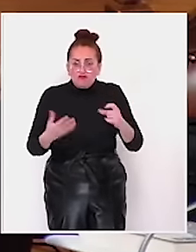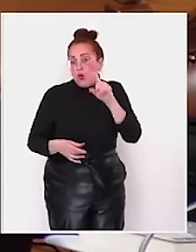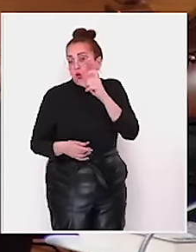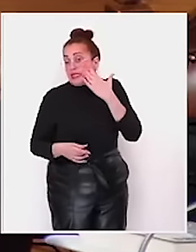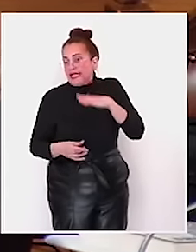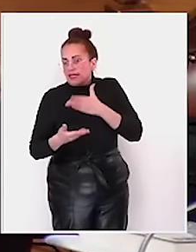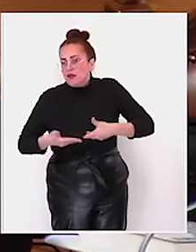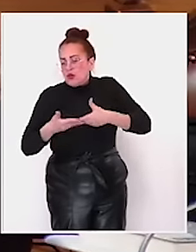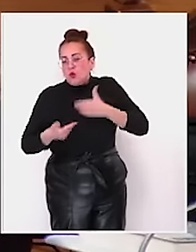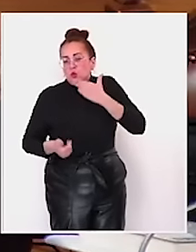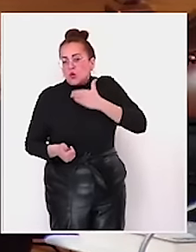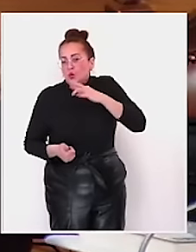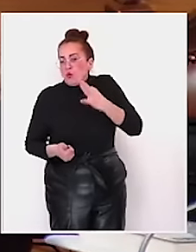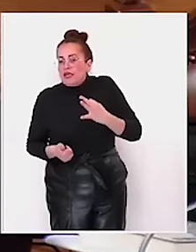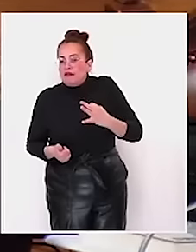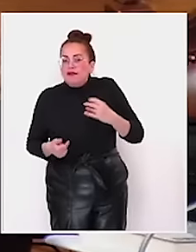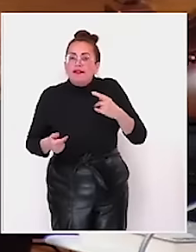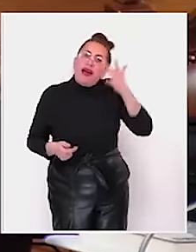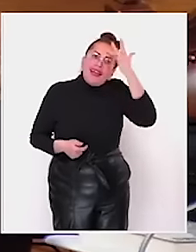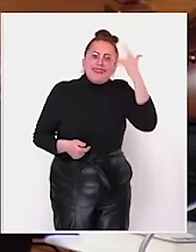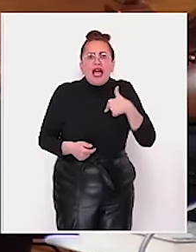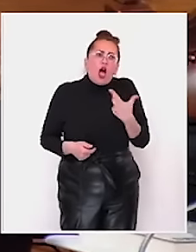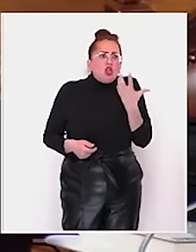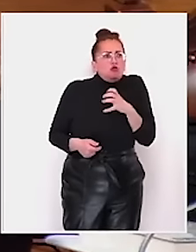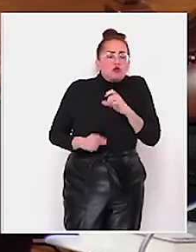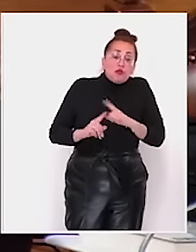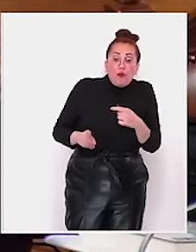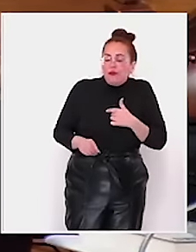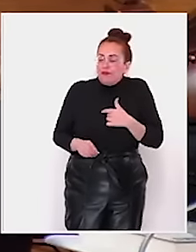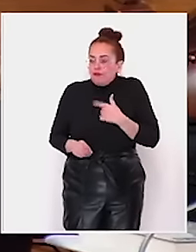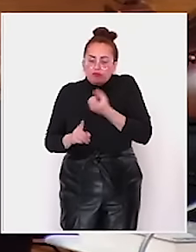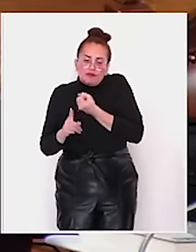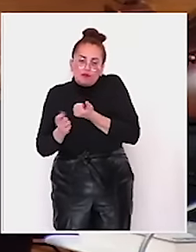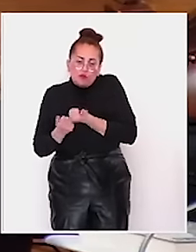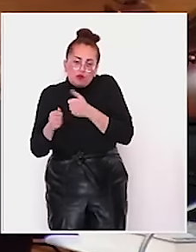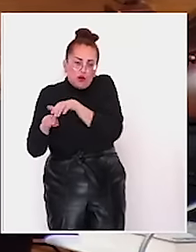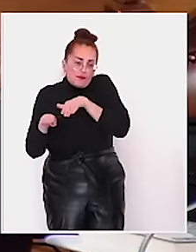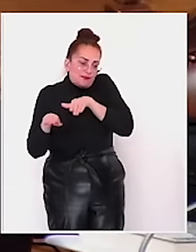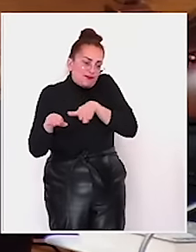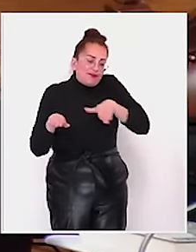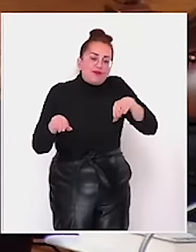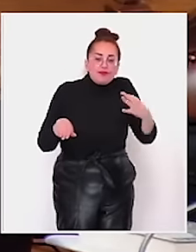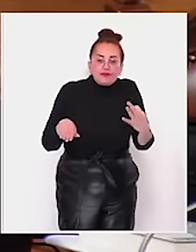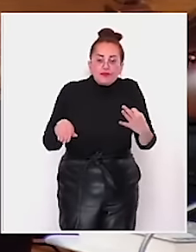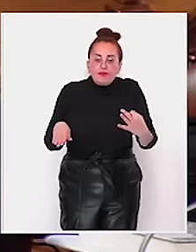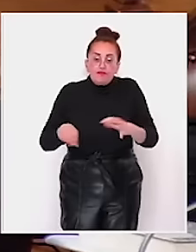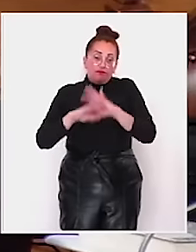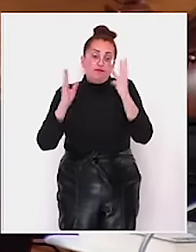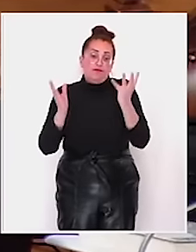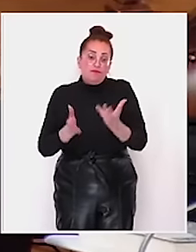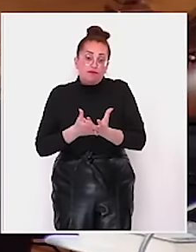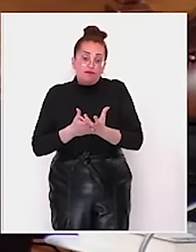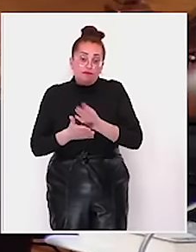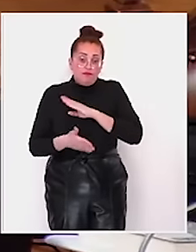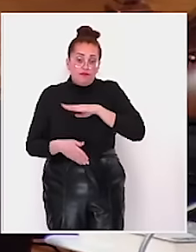l'actualité. Pas juste parce qu'il fait chaud l'été, mais parce qu'il y a Sainte-Soline, parce qu'il y a plein de combats aujourd'hui qui tournent autour de ça. Et voilà. Et le dernier